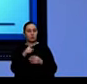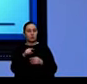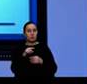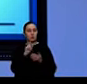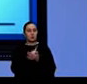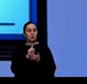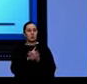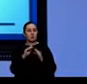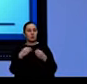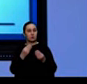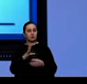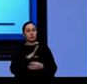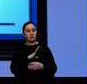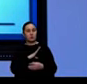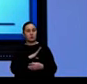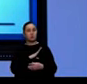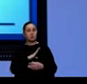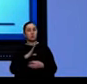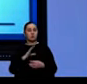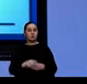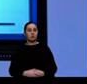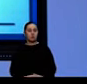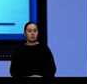ko'rinishdagi masala berilgan edi.